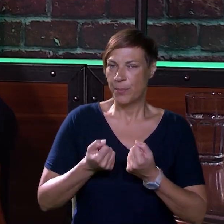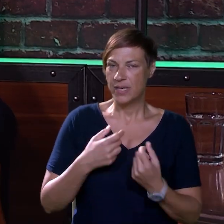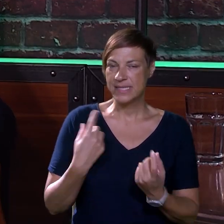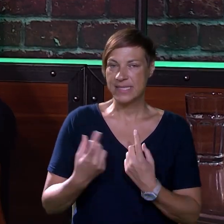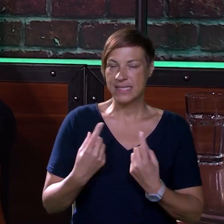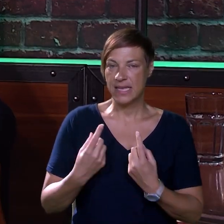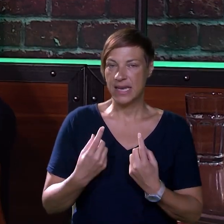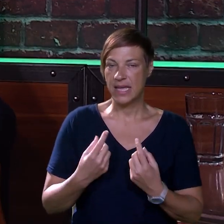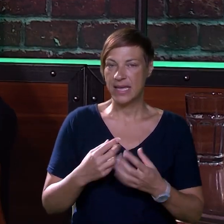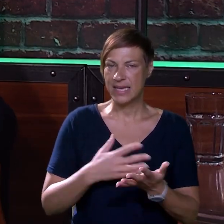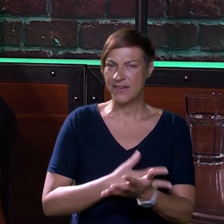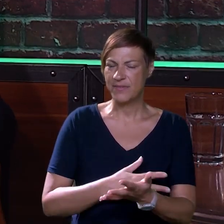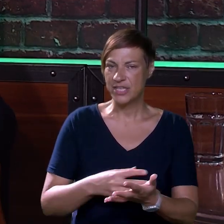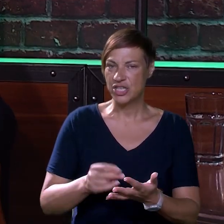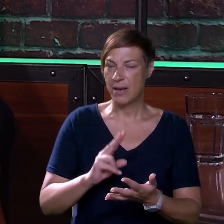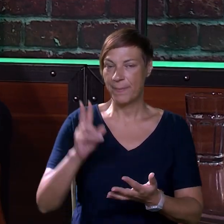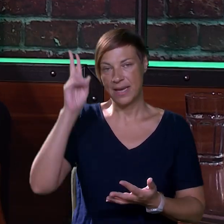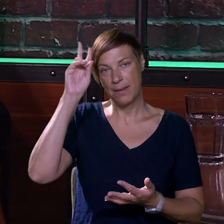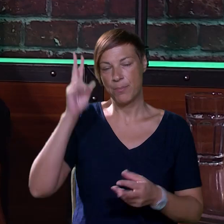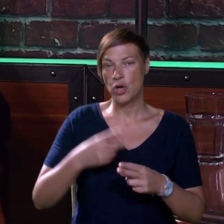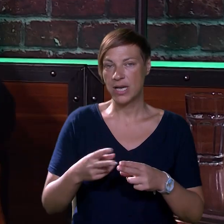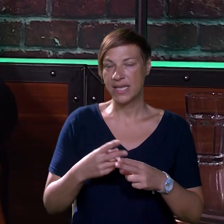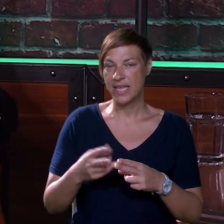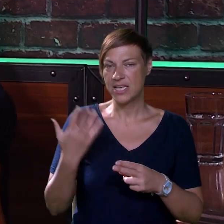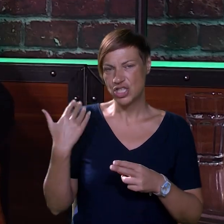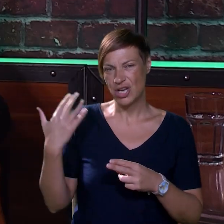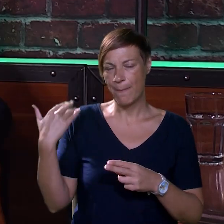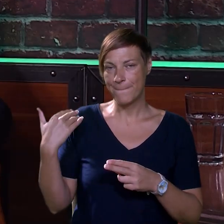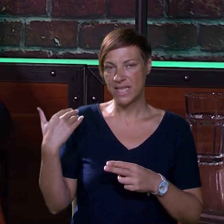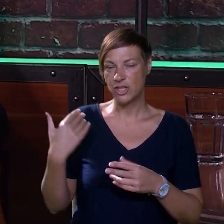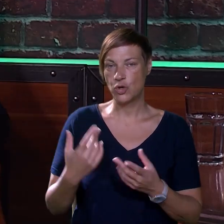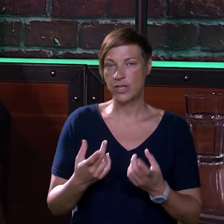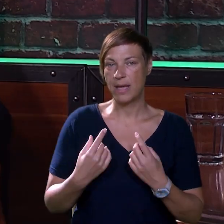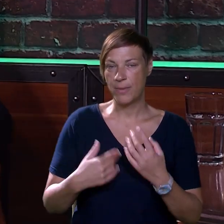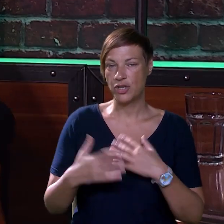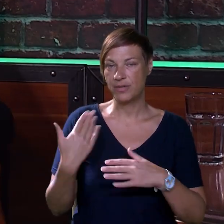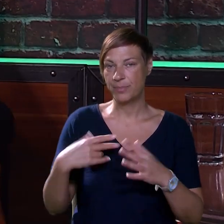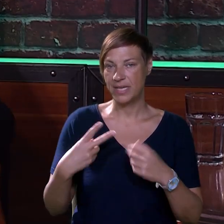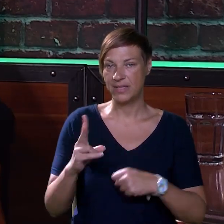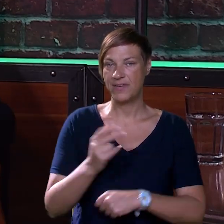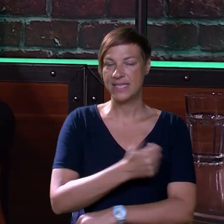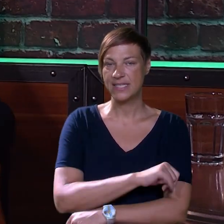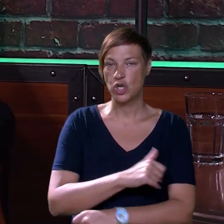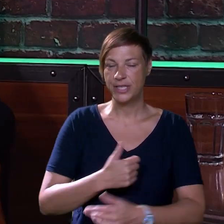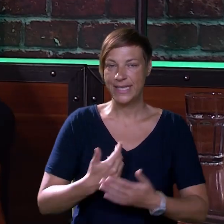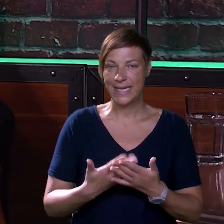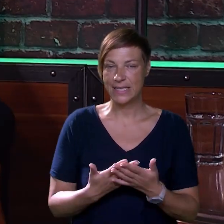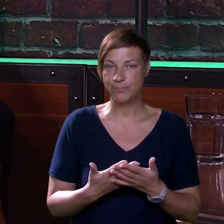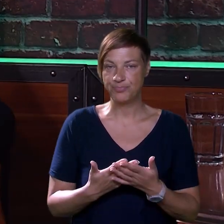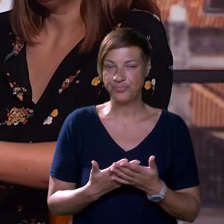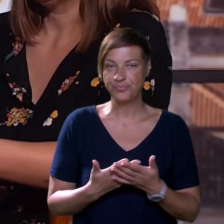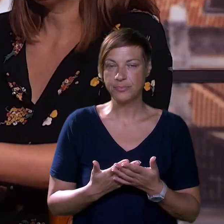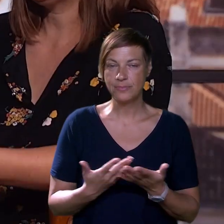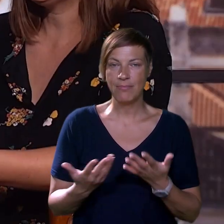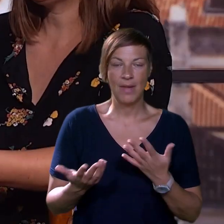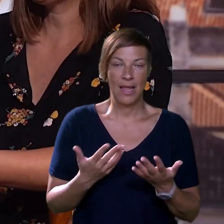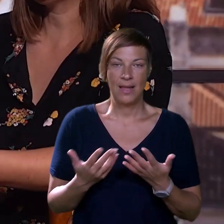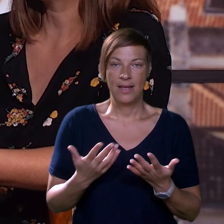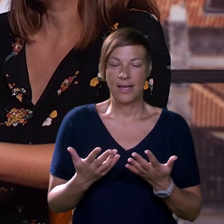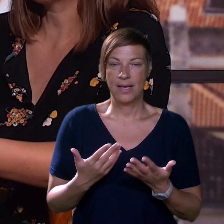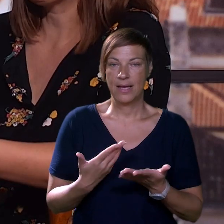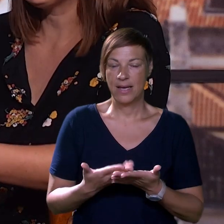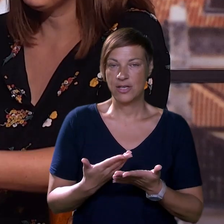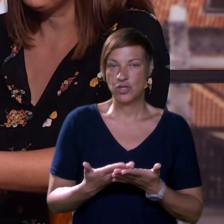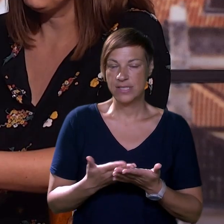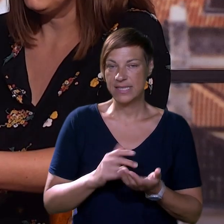kompliciranim situacijama na krvnim žilama i to ne bi mi mogli riješiti onim metodama od prije 20 godina. Na koji način